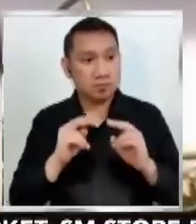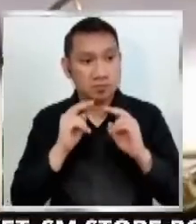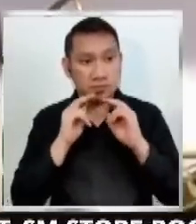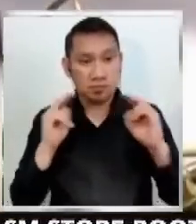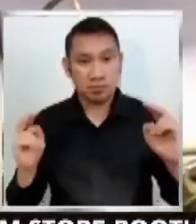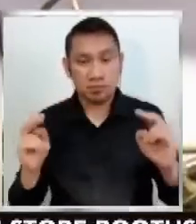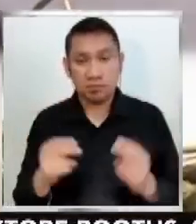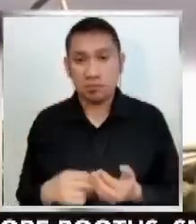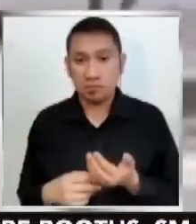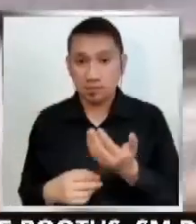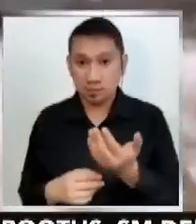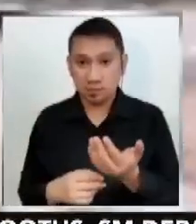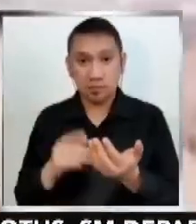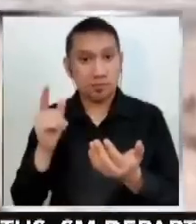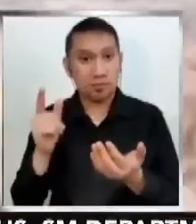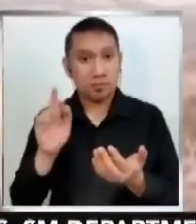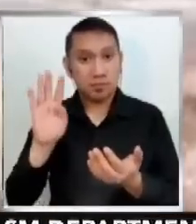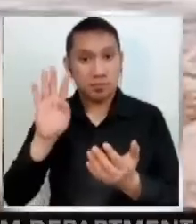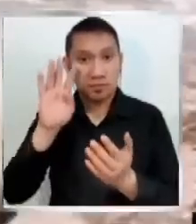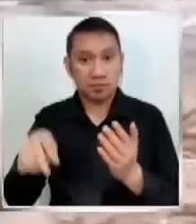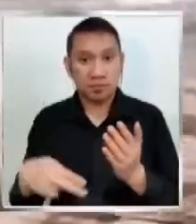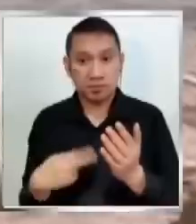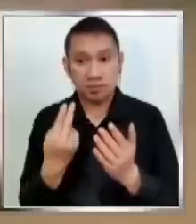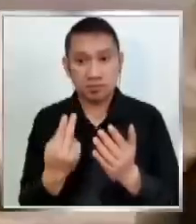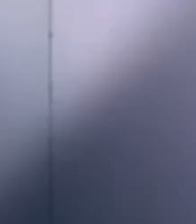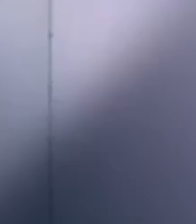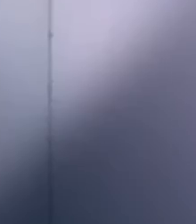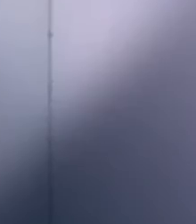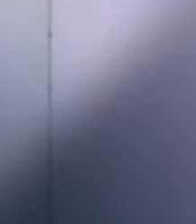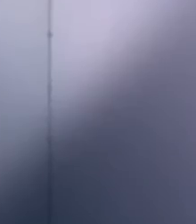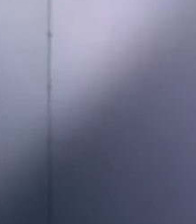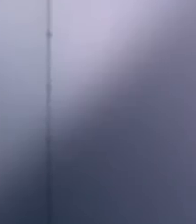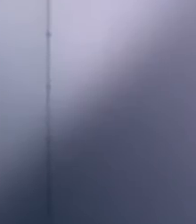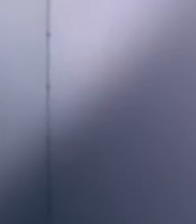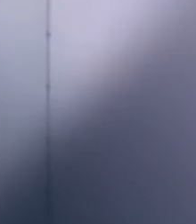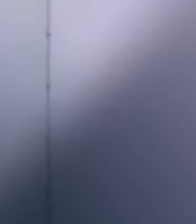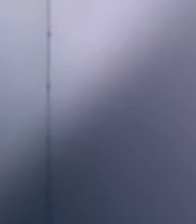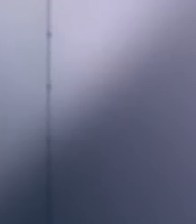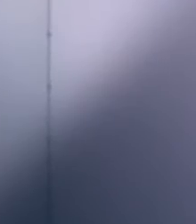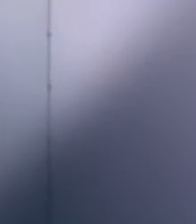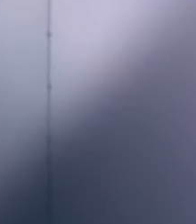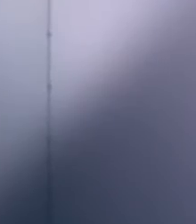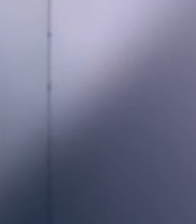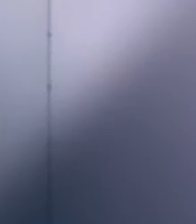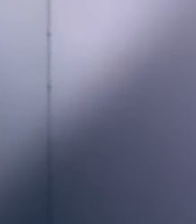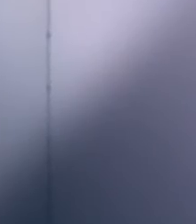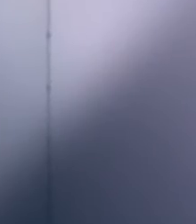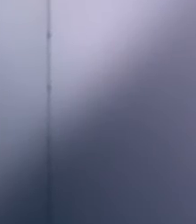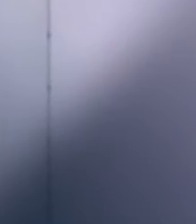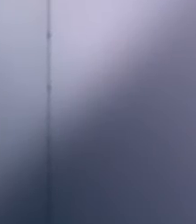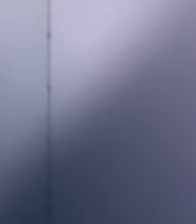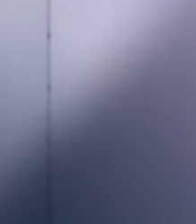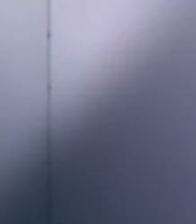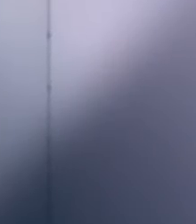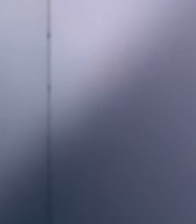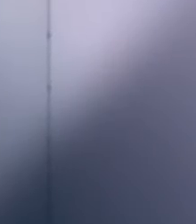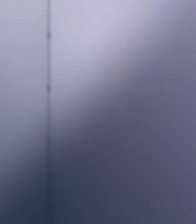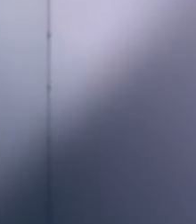Chino Gaston nakatutok, 24 Oras. Mga kapuso, kasama niyo kami 24